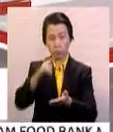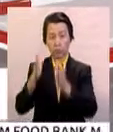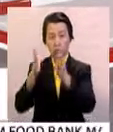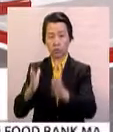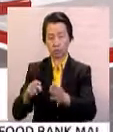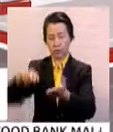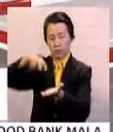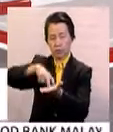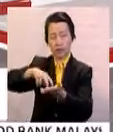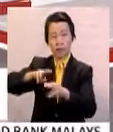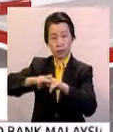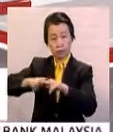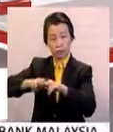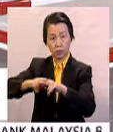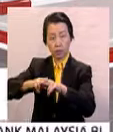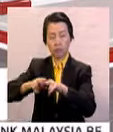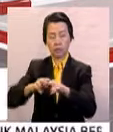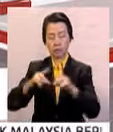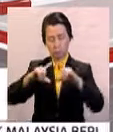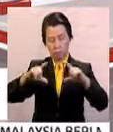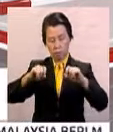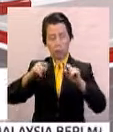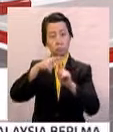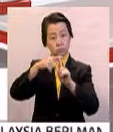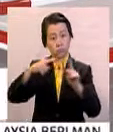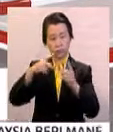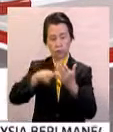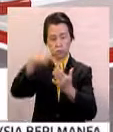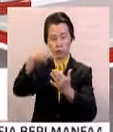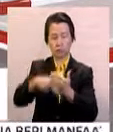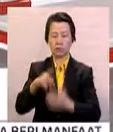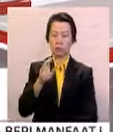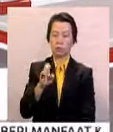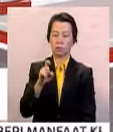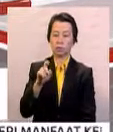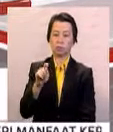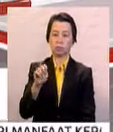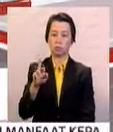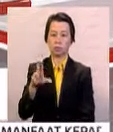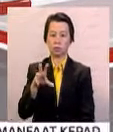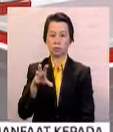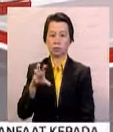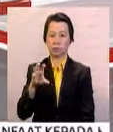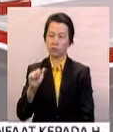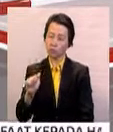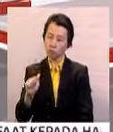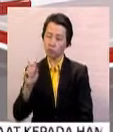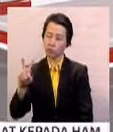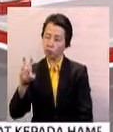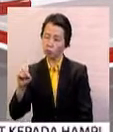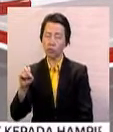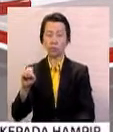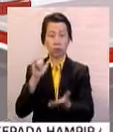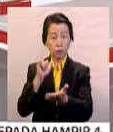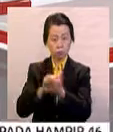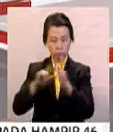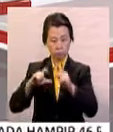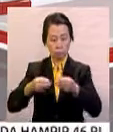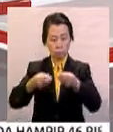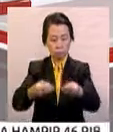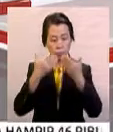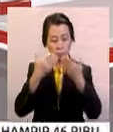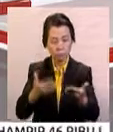KTM komuter, dikenali sebagai kad diskaun program Extra 20. Kemudahan itu sebagai satu penghargaan kepada